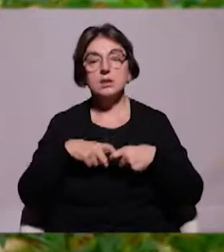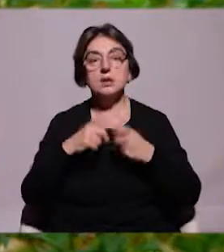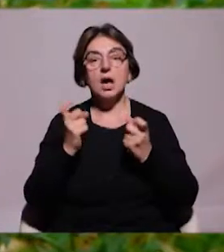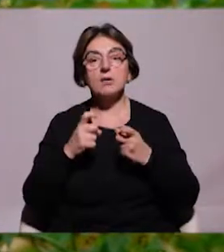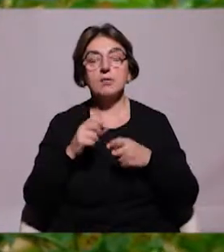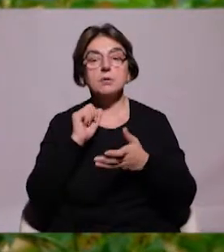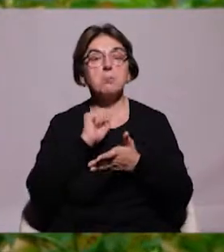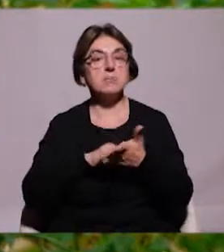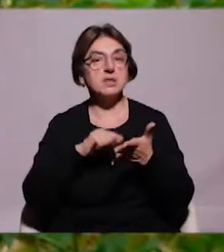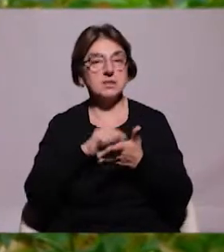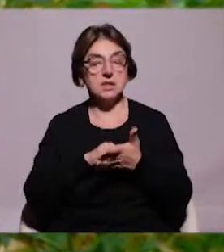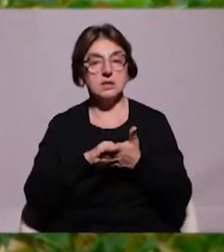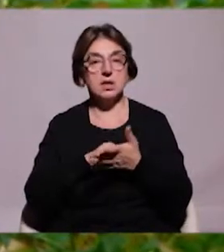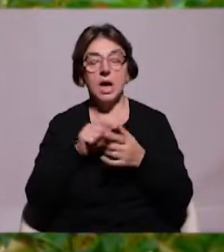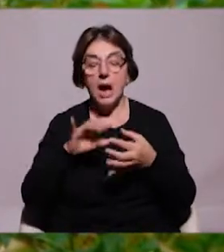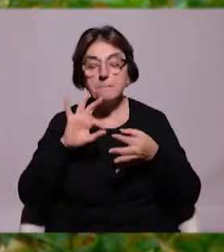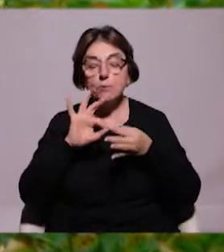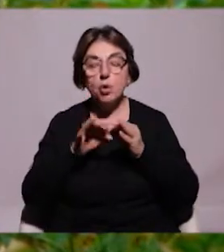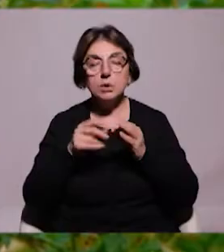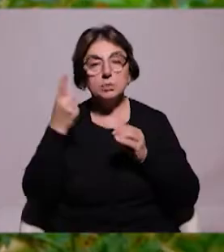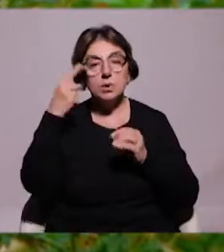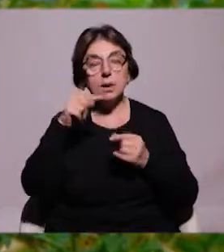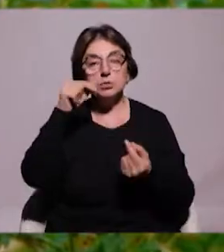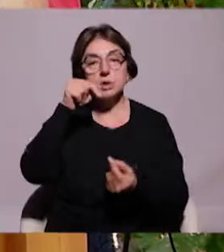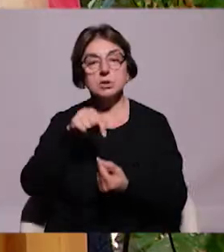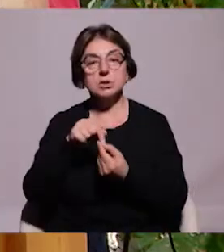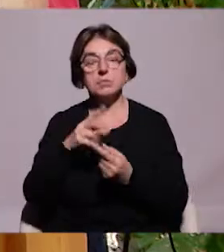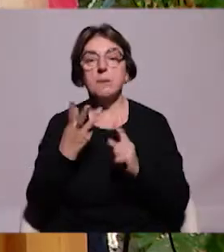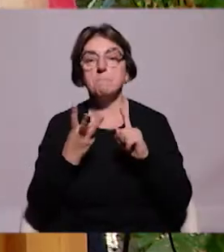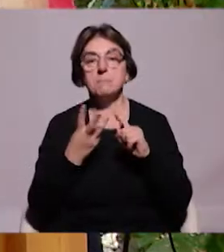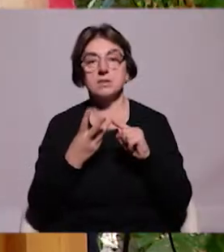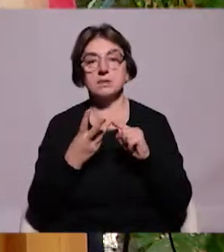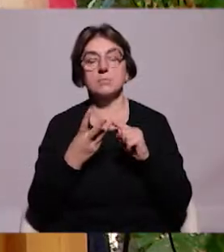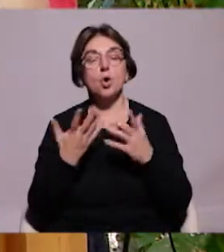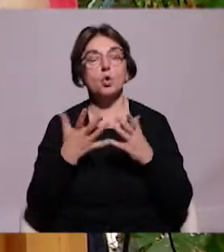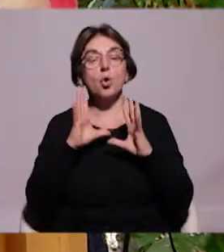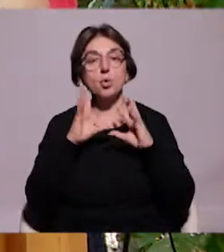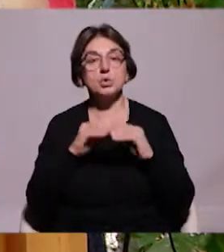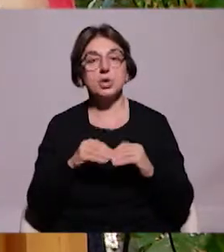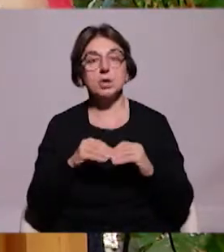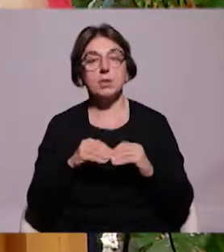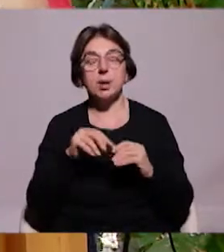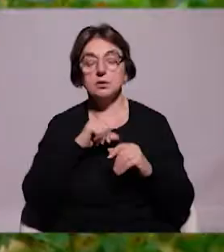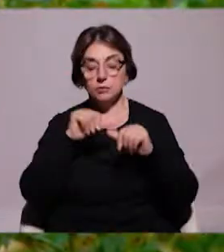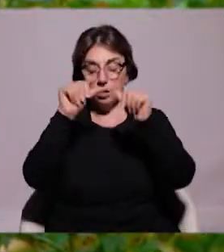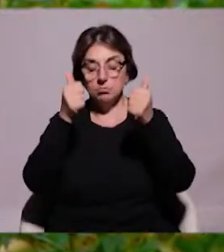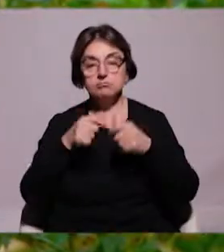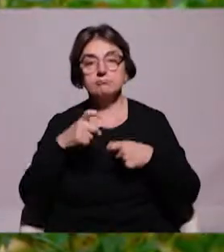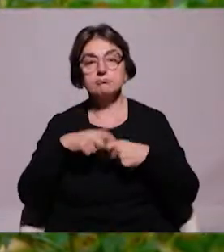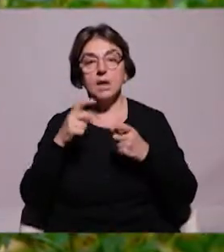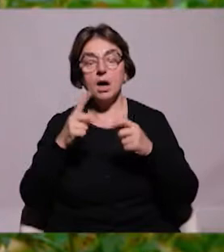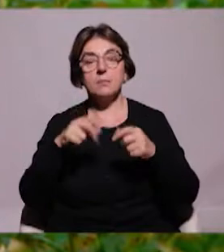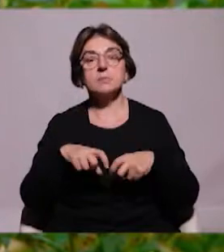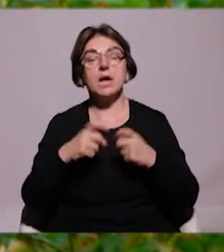დარღვევის მიზეზი ამ კონკრეტული ამოცანის მიხედვით? და მესამე: როგორ შეიძლება ტანადობის ამ